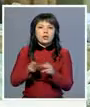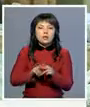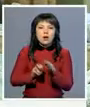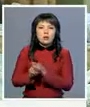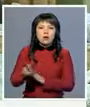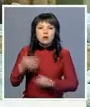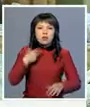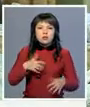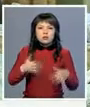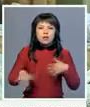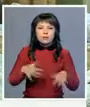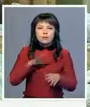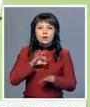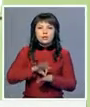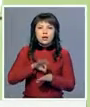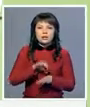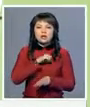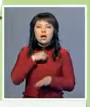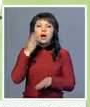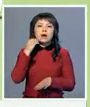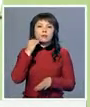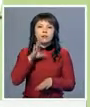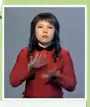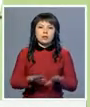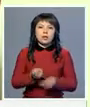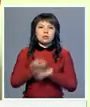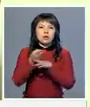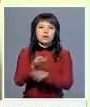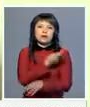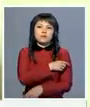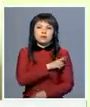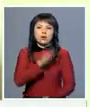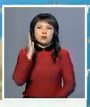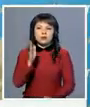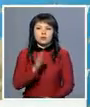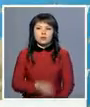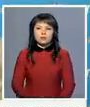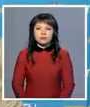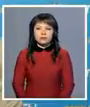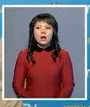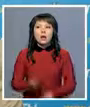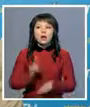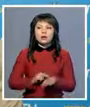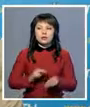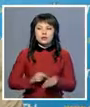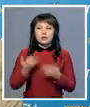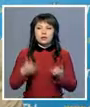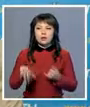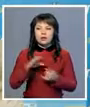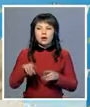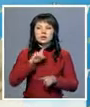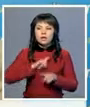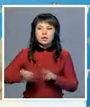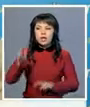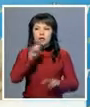әбден асқындырып әлсіреп қалған. Бірер күнде сырқат Алматыдағы проктология бөліміне жіберілмек. Полиция қызметкерлерінің жүргізген